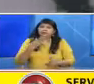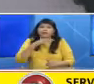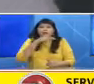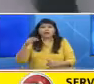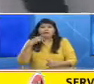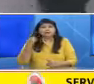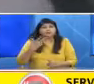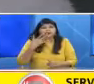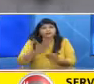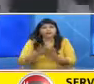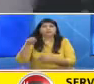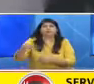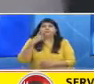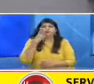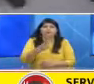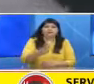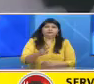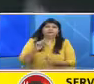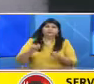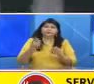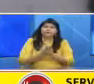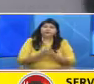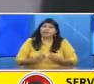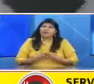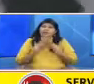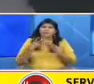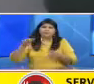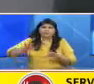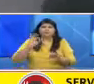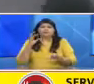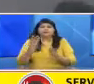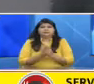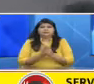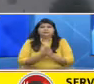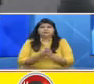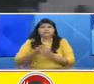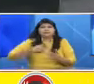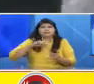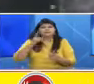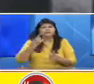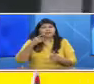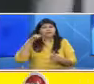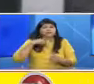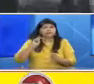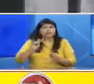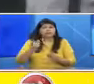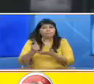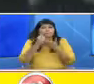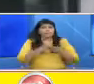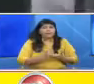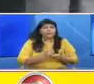में है कि उसे आनंद के साथ किया जाए। सेवा परमो धर्मः, लेकिन साथ